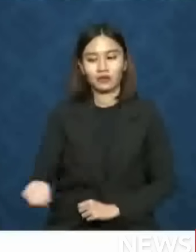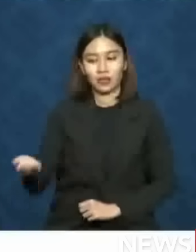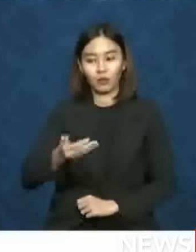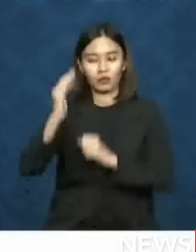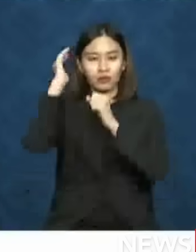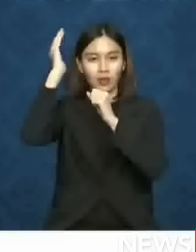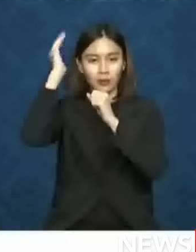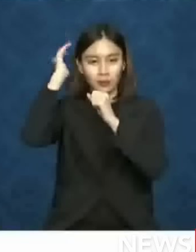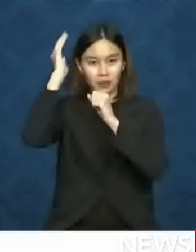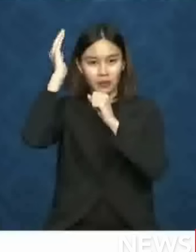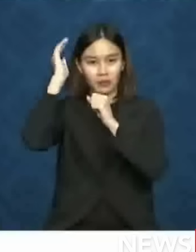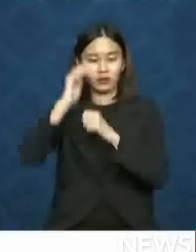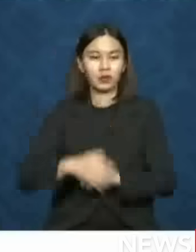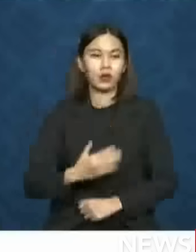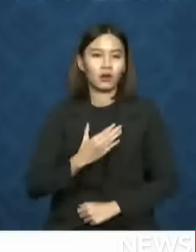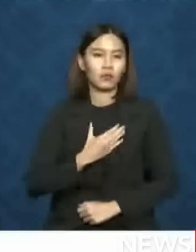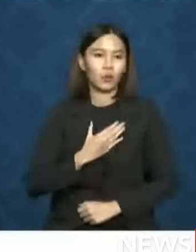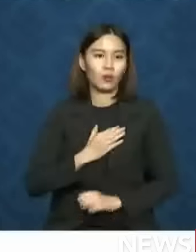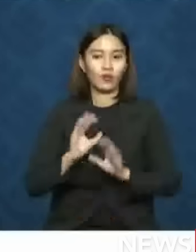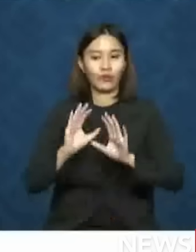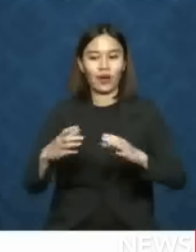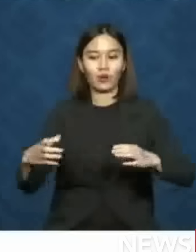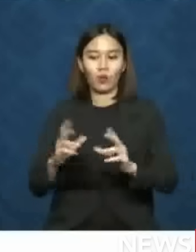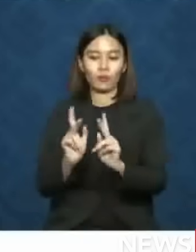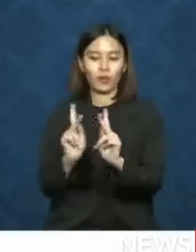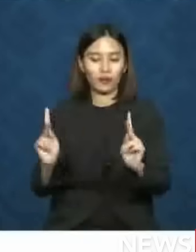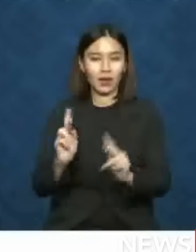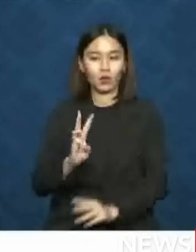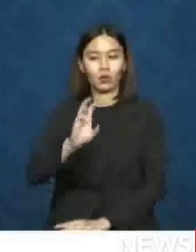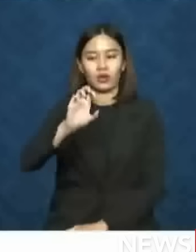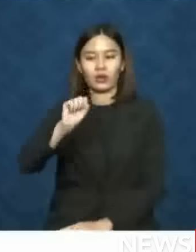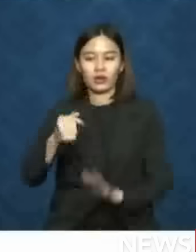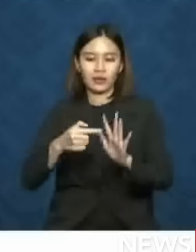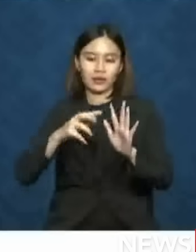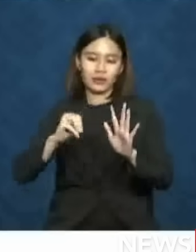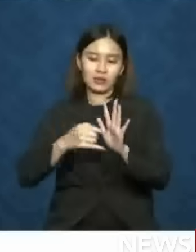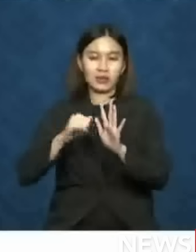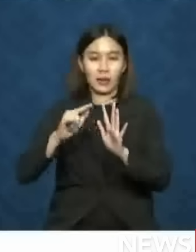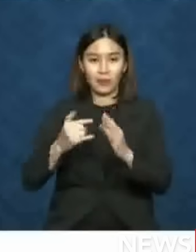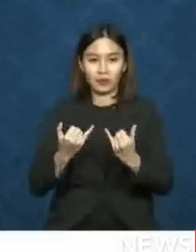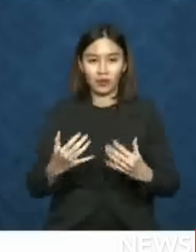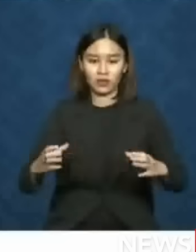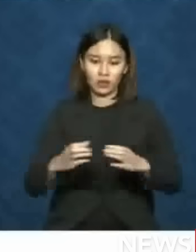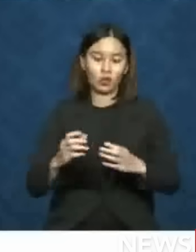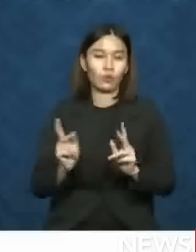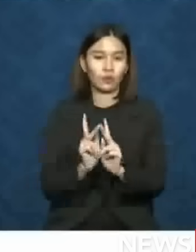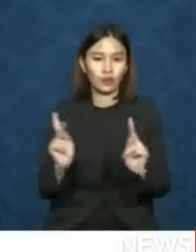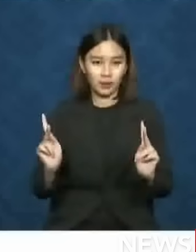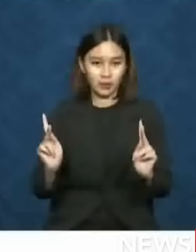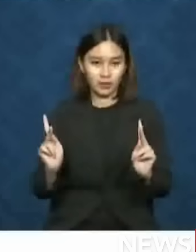อภิปรายไว้ผมขอฝากให้คณะกรรมาธิการวิสามัญที่สภานี้จะแต่งตั้ง